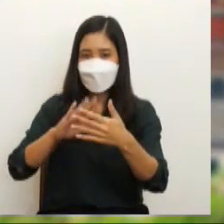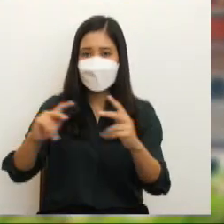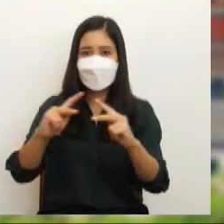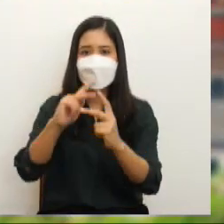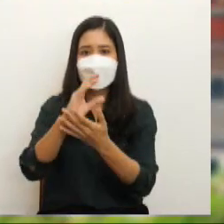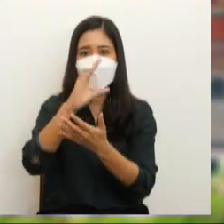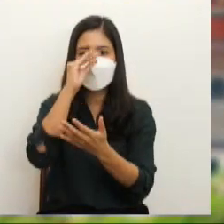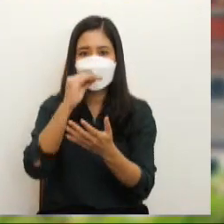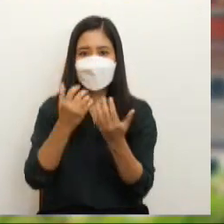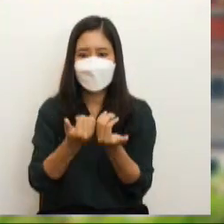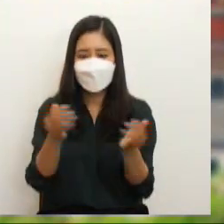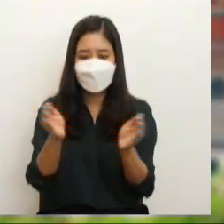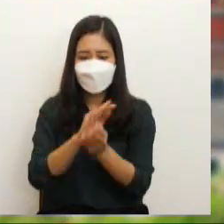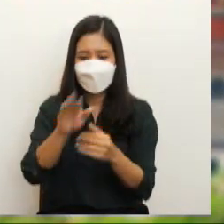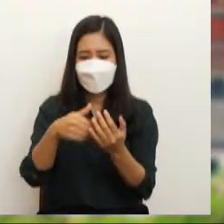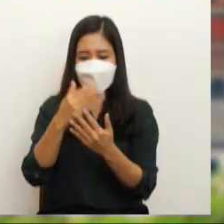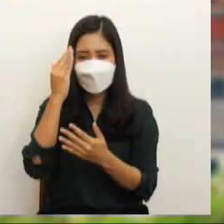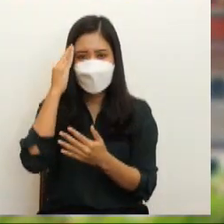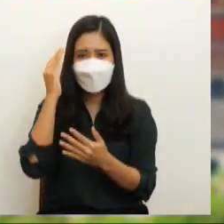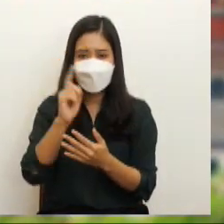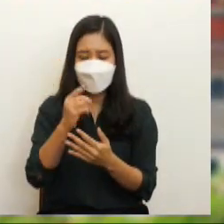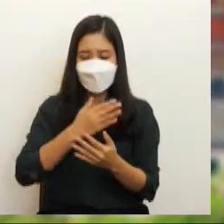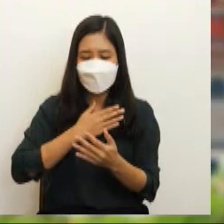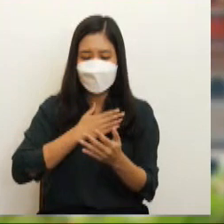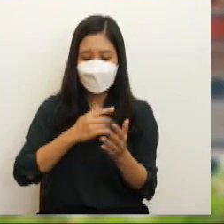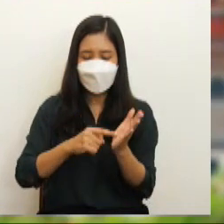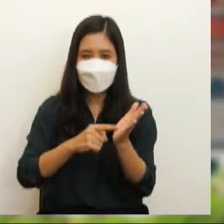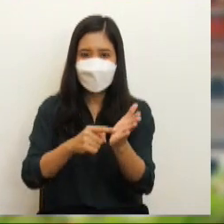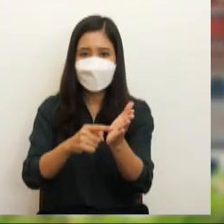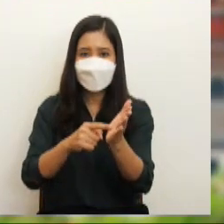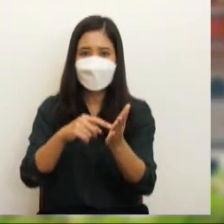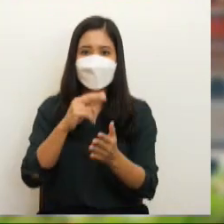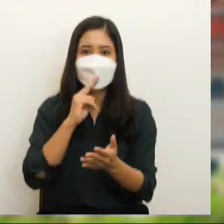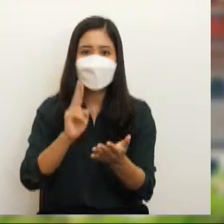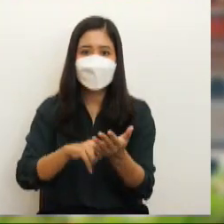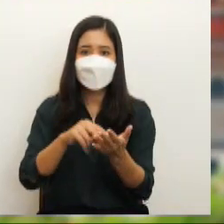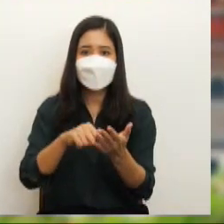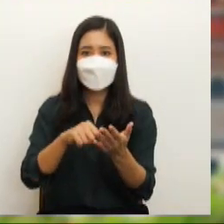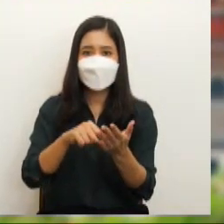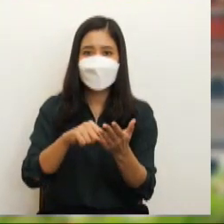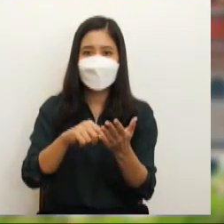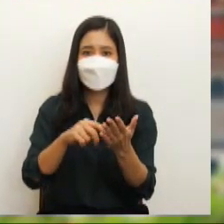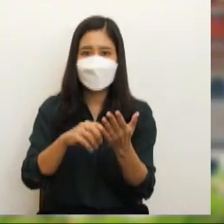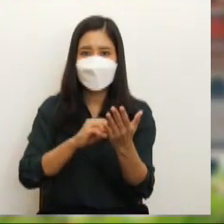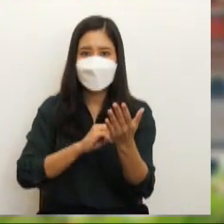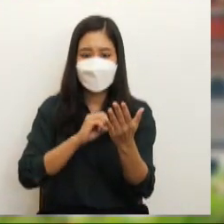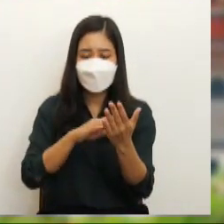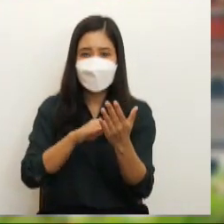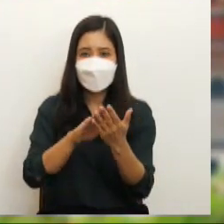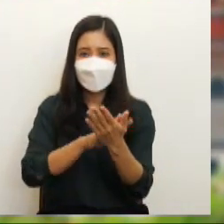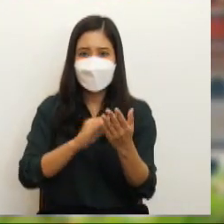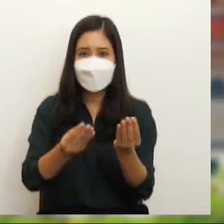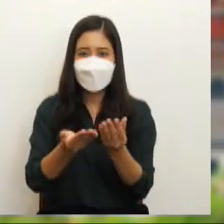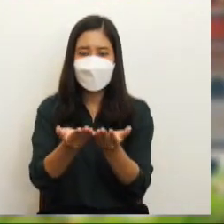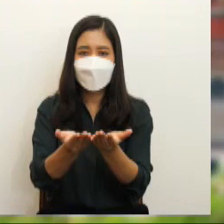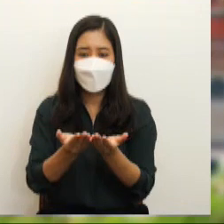รวมของกระทรวงศึกษาธิการเนี่ยเราได้เสนอสบคใหญ่นะครับเมื่อวันที่29เมษายนนะครับขอความเห็นช